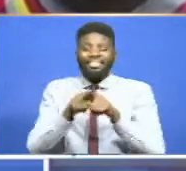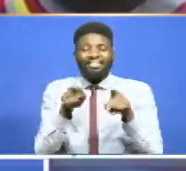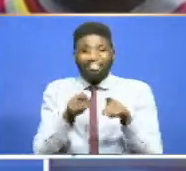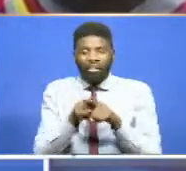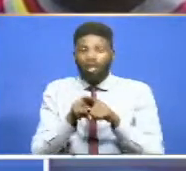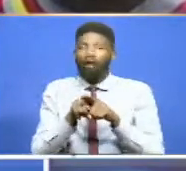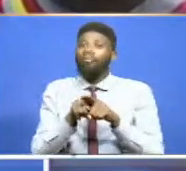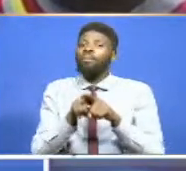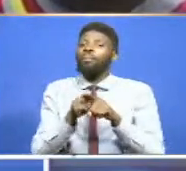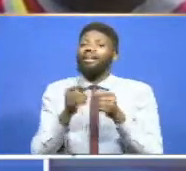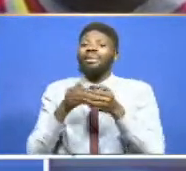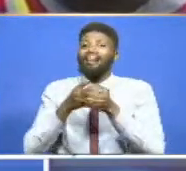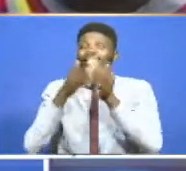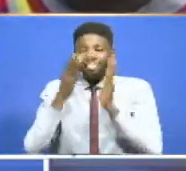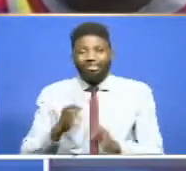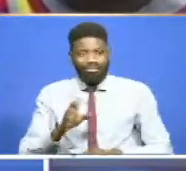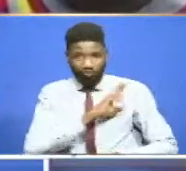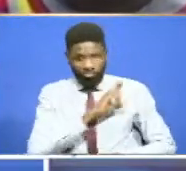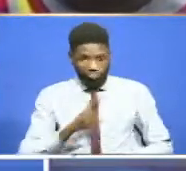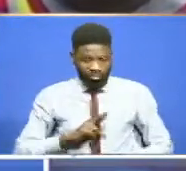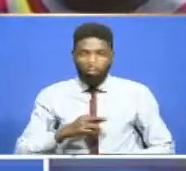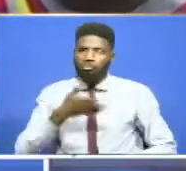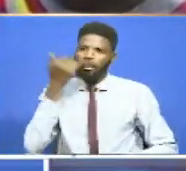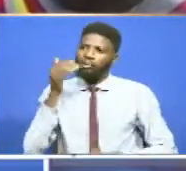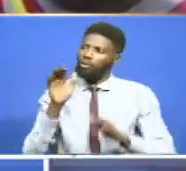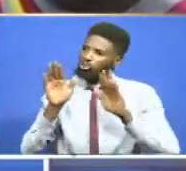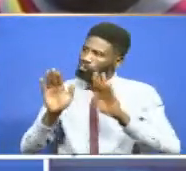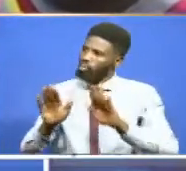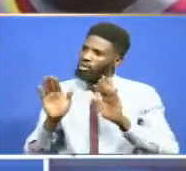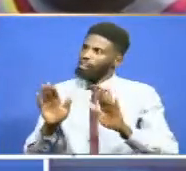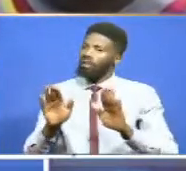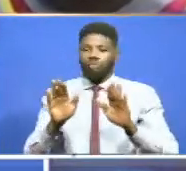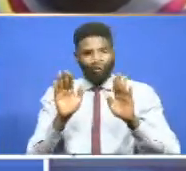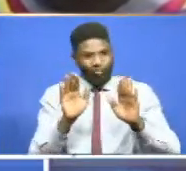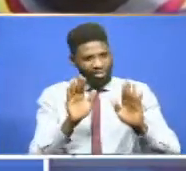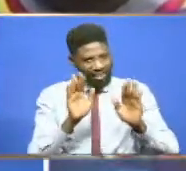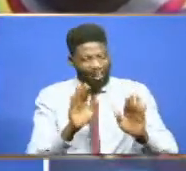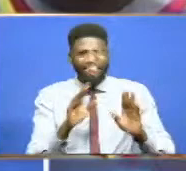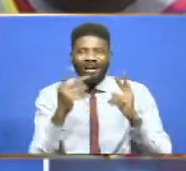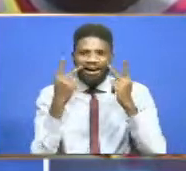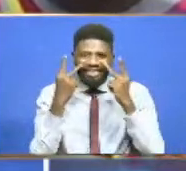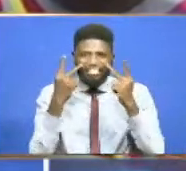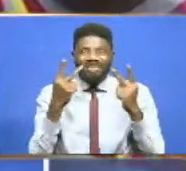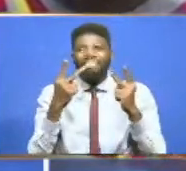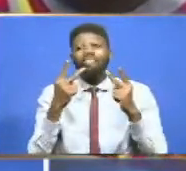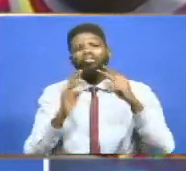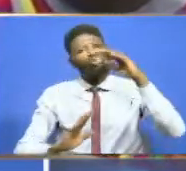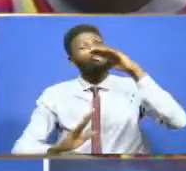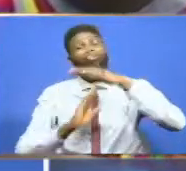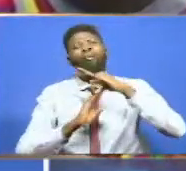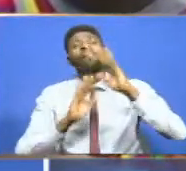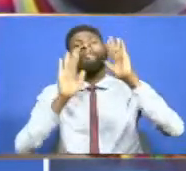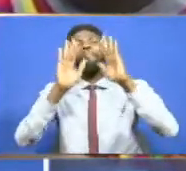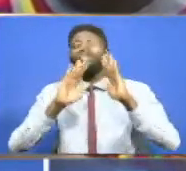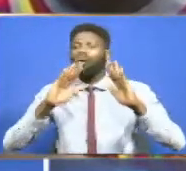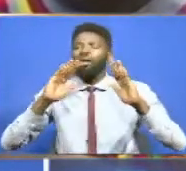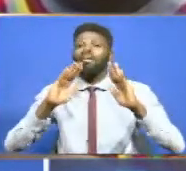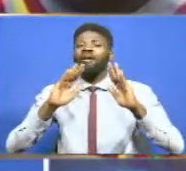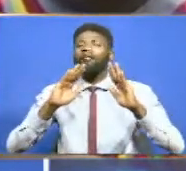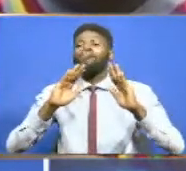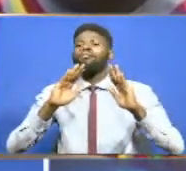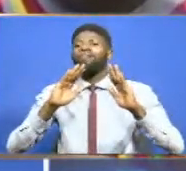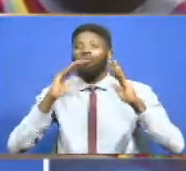ni vizuri tutulie. Tulieni, tuangalie mambo ya kwanza. Mambo ya kwanza kwa nchi